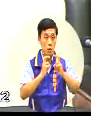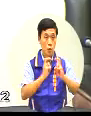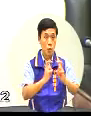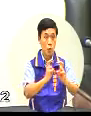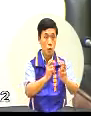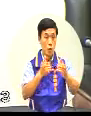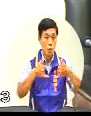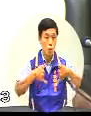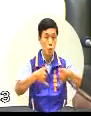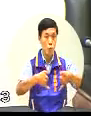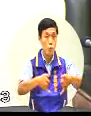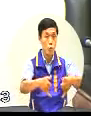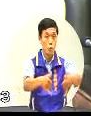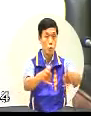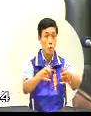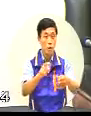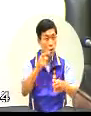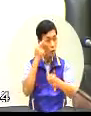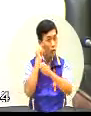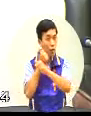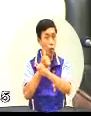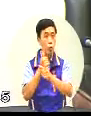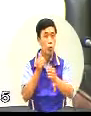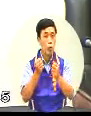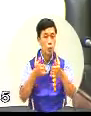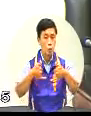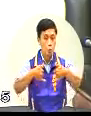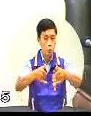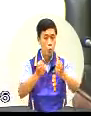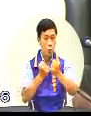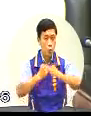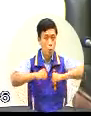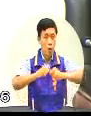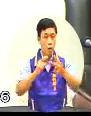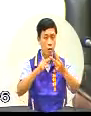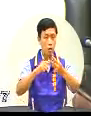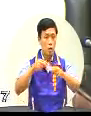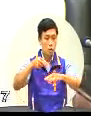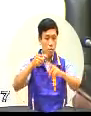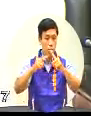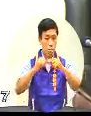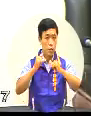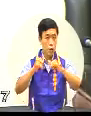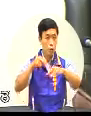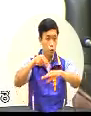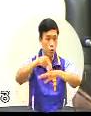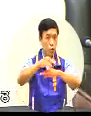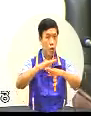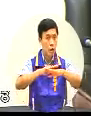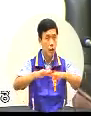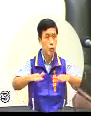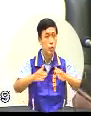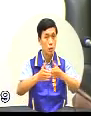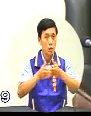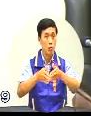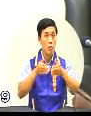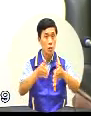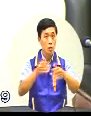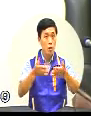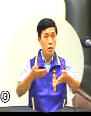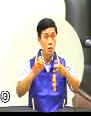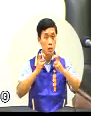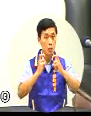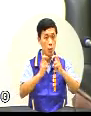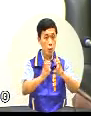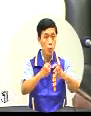考虑到这个宽度，这个我们的用路人的安全那你中间这个绿带作为我们轻轨的一个专用轨道